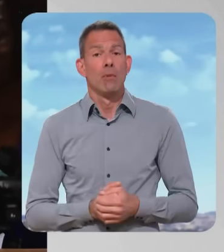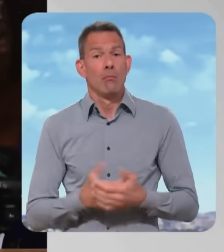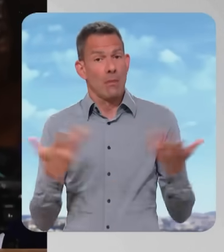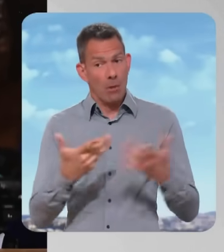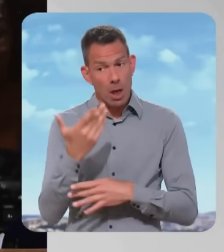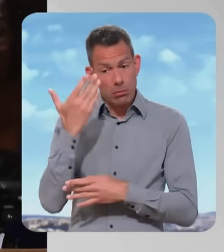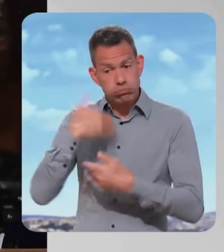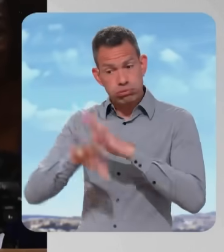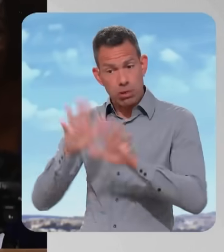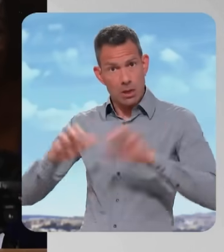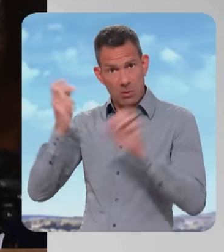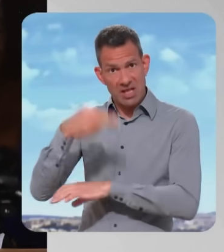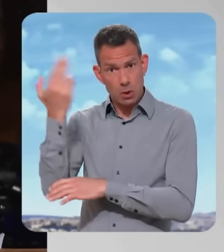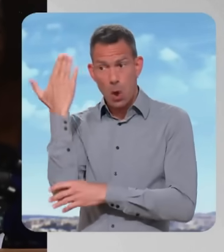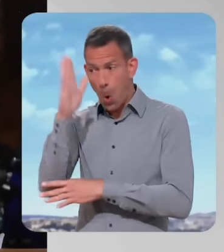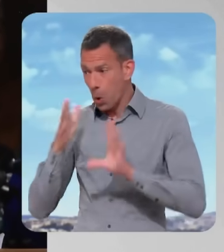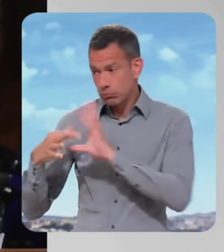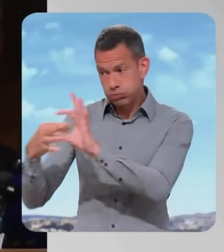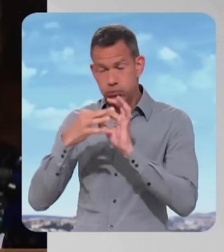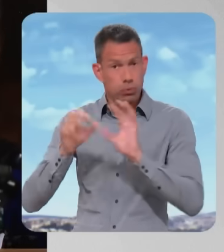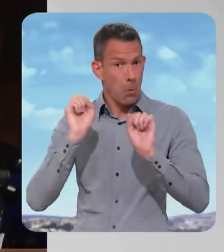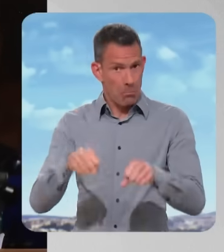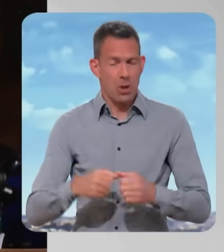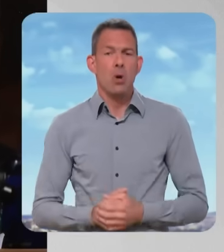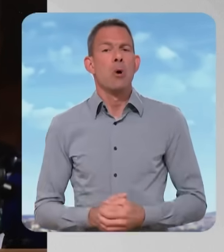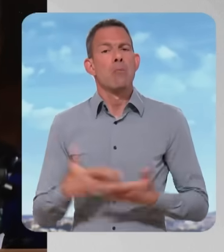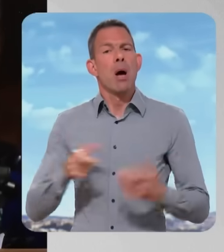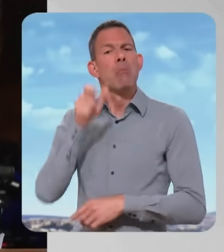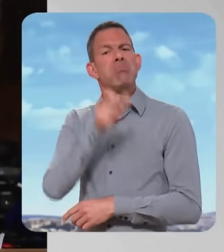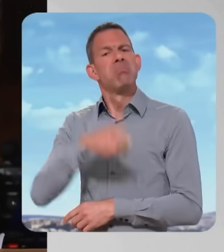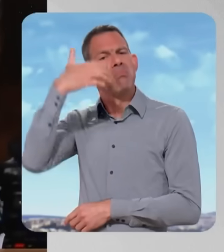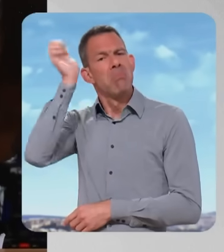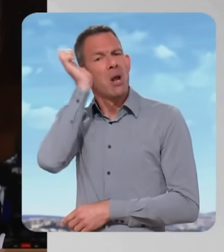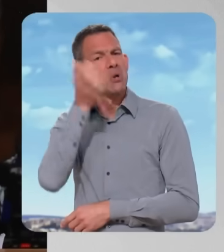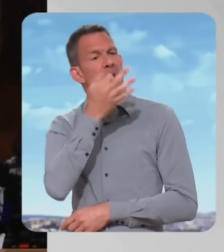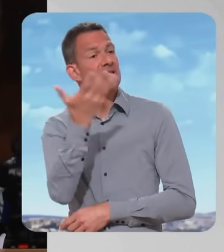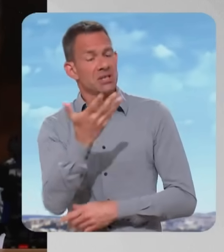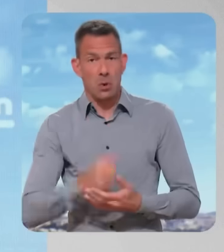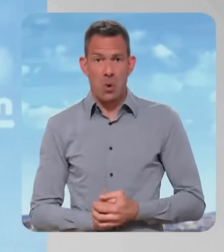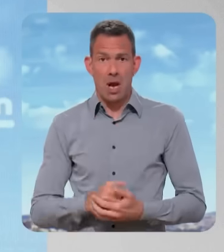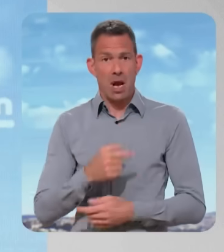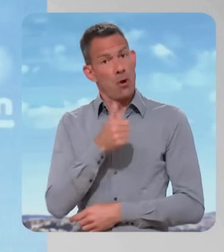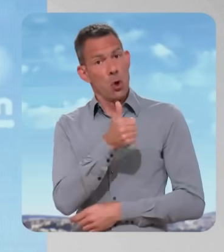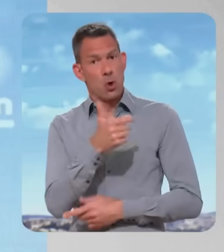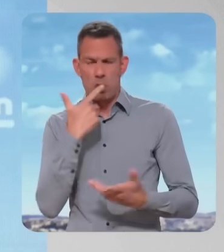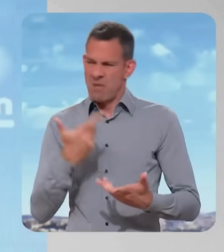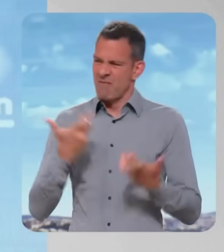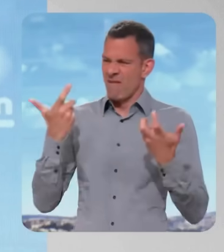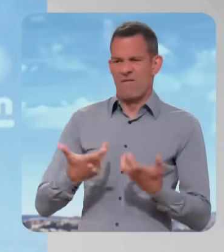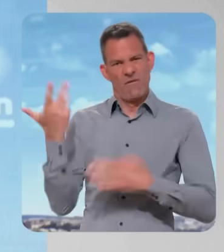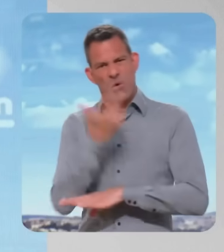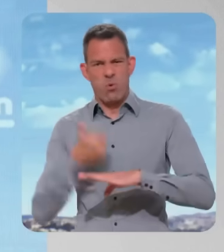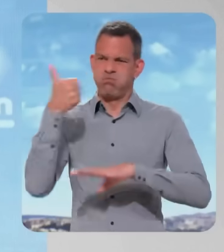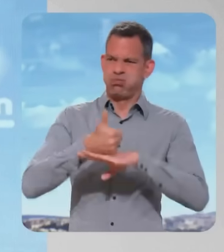alliances à l'Assemblée nationale en revanche que j'ai entendu dans le discours de Jean-Luc Mélenchon c'était qu'il revendiquait l'exercice du pouvoir et